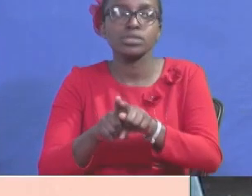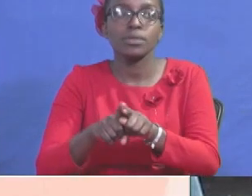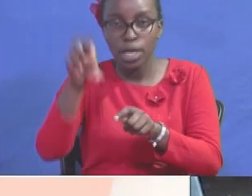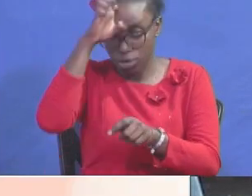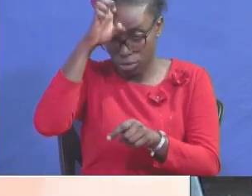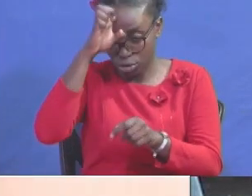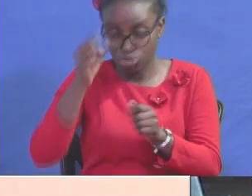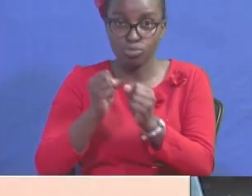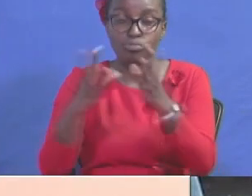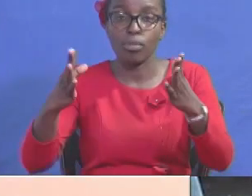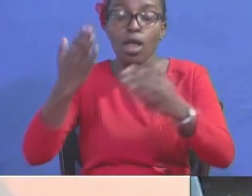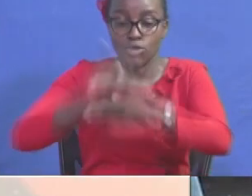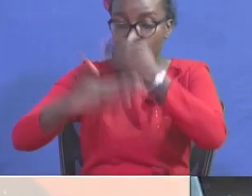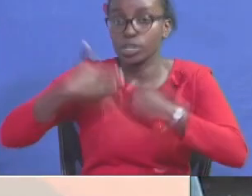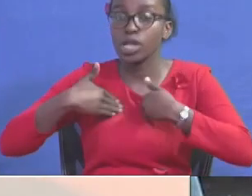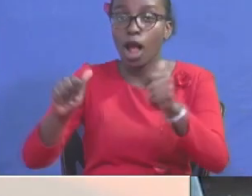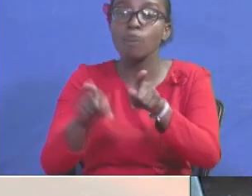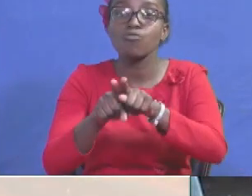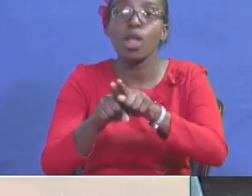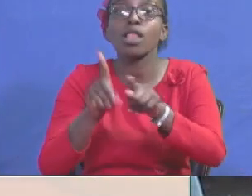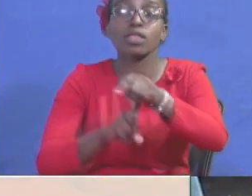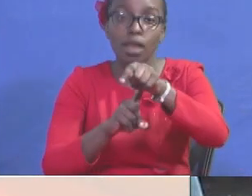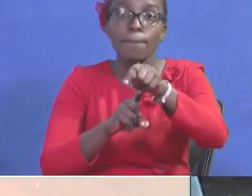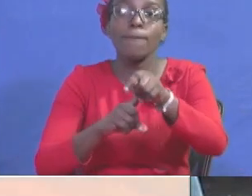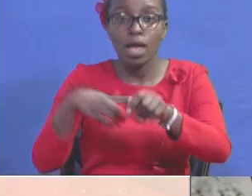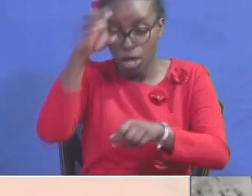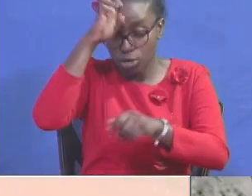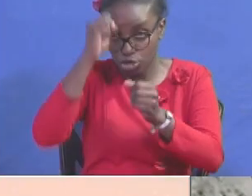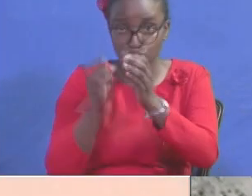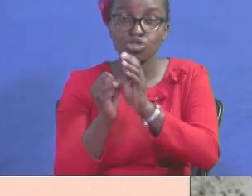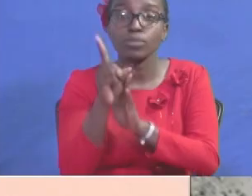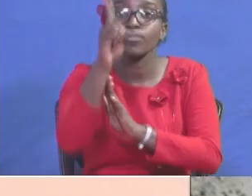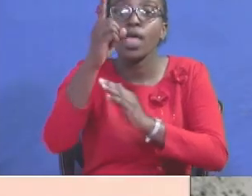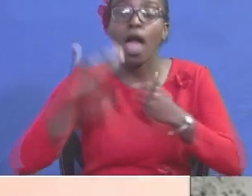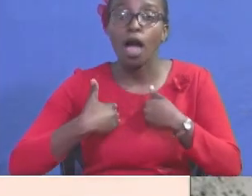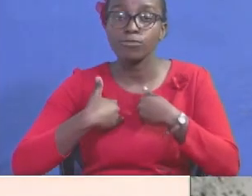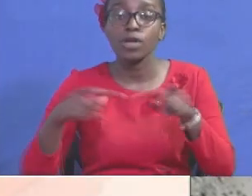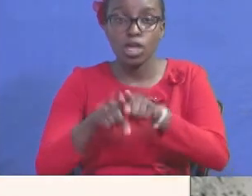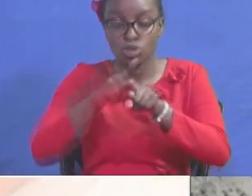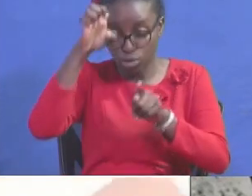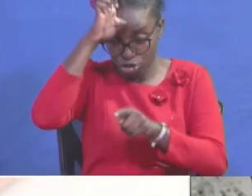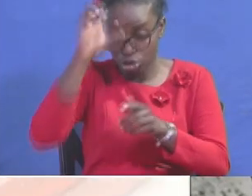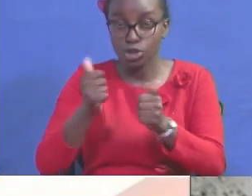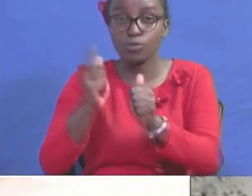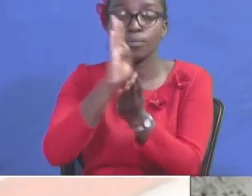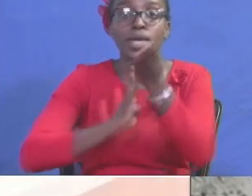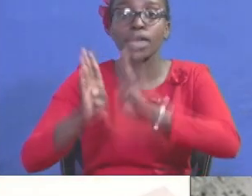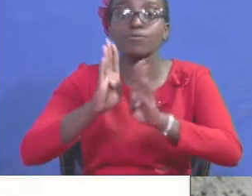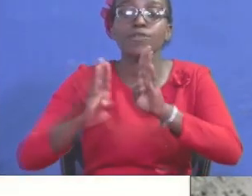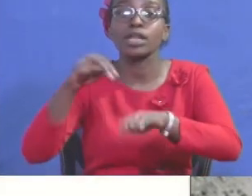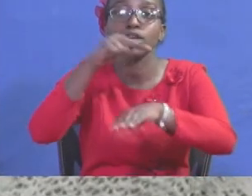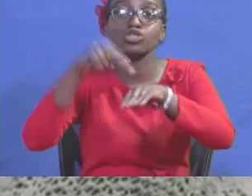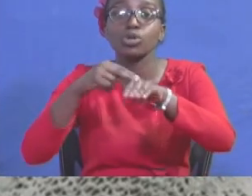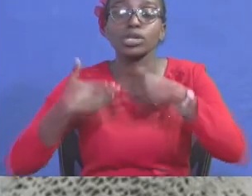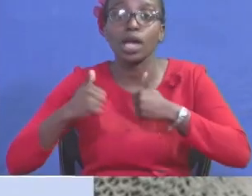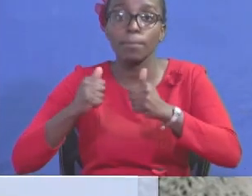vikuu, alisitiza jukumu muhimu ambalo elimu ya juu inalo katika kuelimisha wananchi kuhusu mabadiliko ya tabia nchi. Alitoa wito